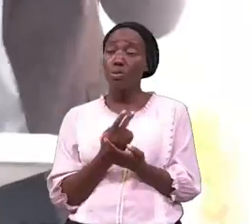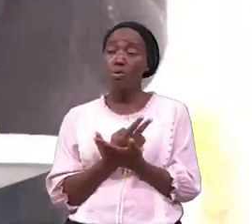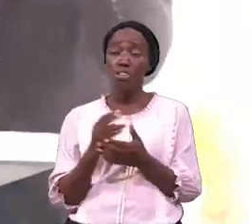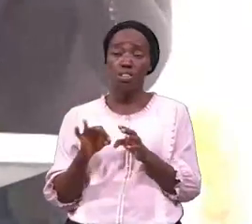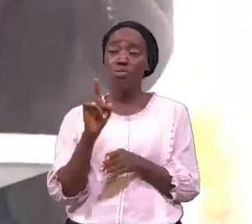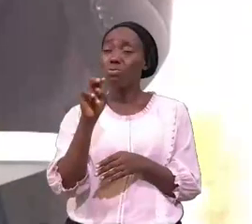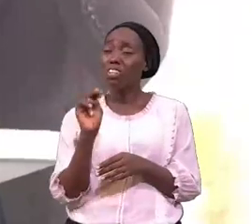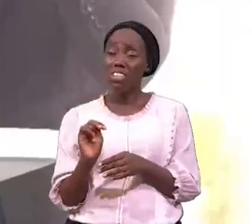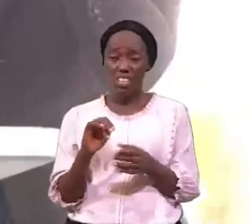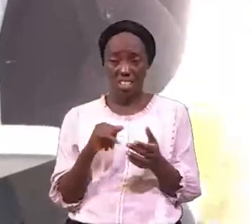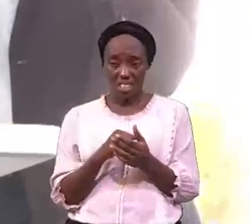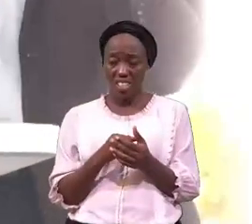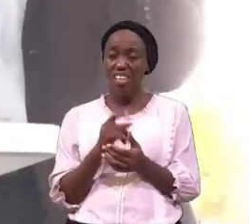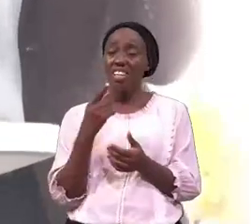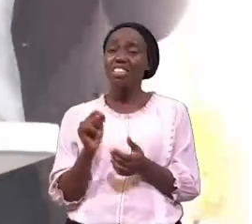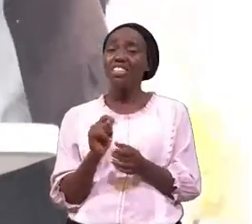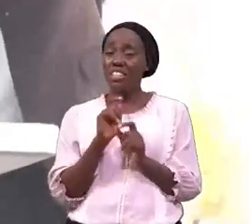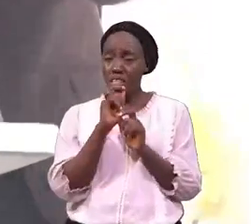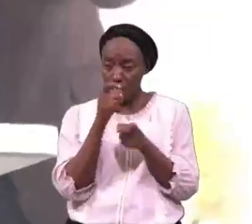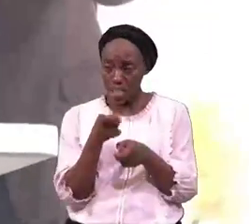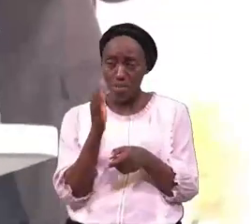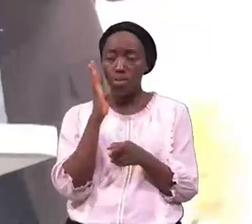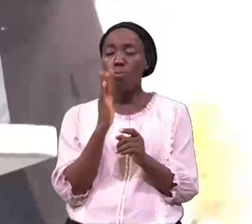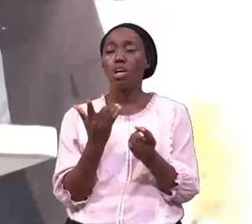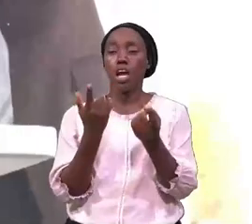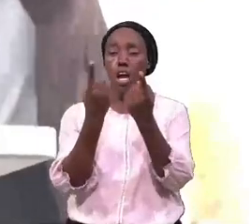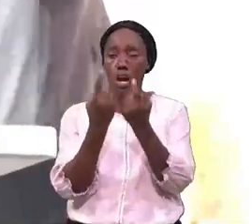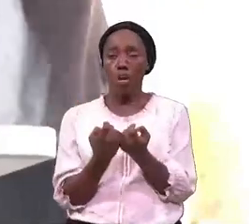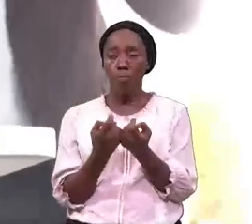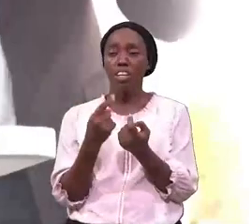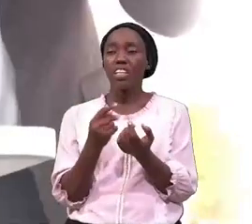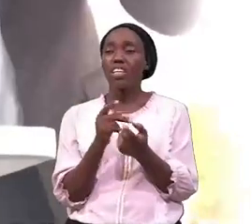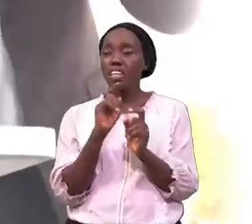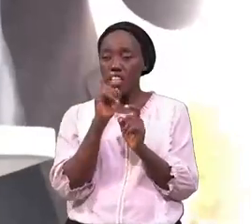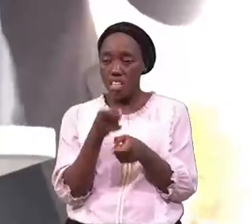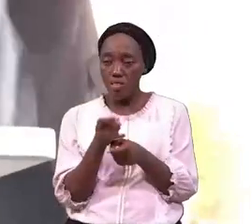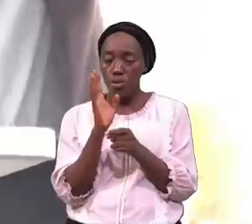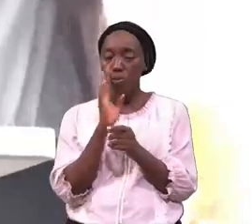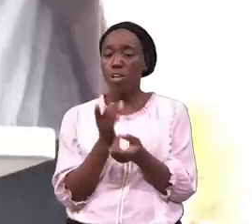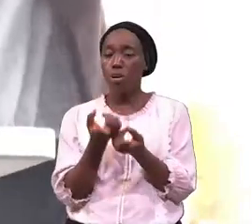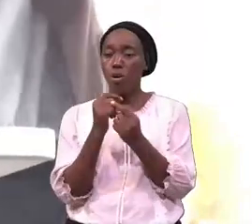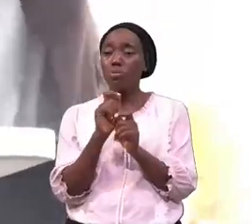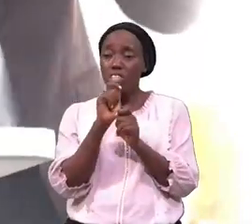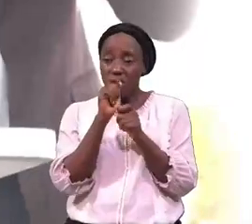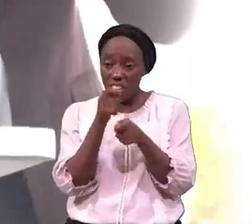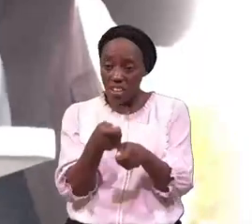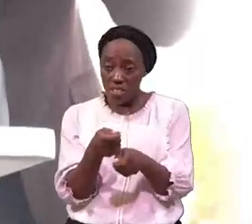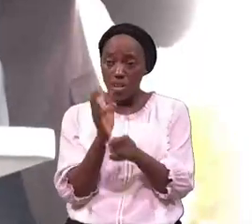besoin. Et le don viendra. Le don viendra. Le don viendra.